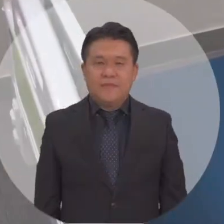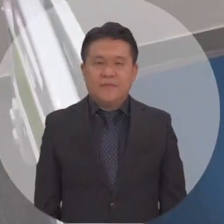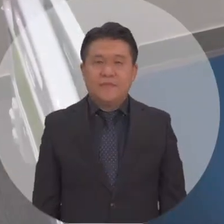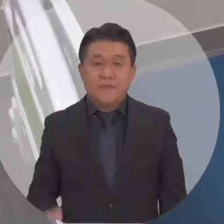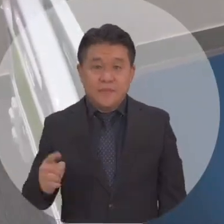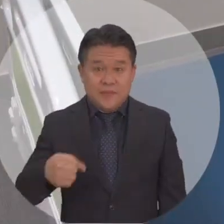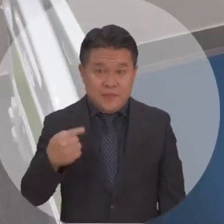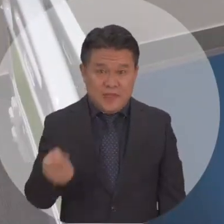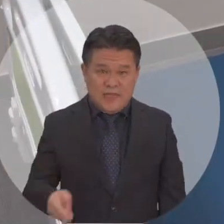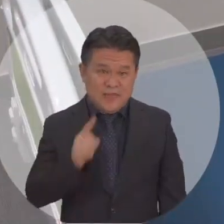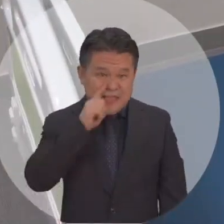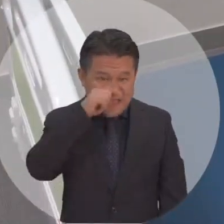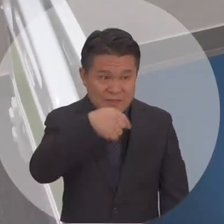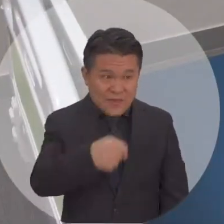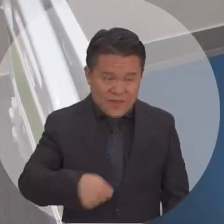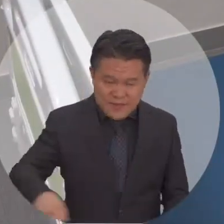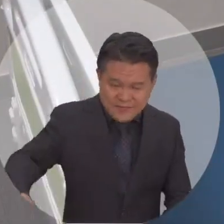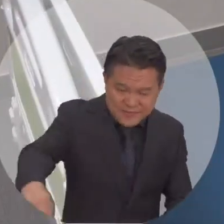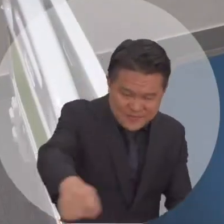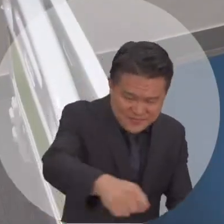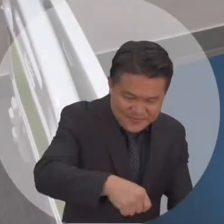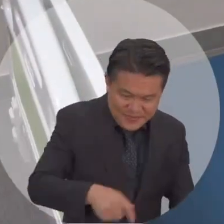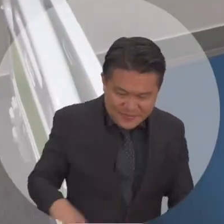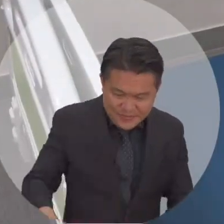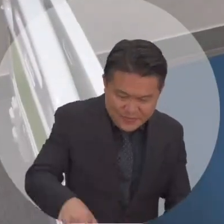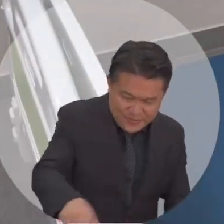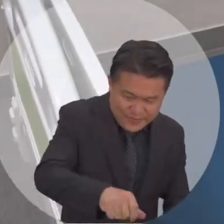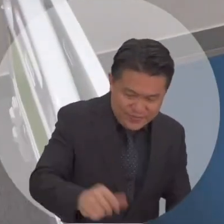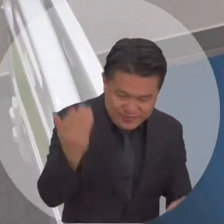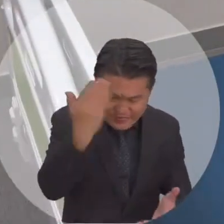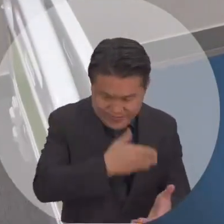매트리스 위에 부스러기와 먼지 등을 제거합니다.